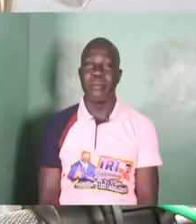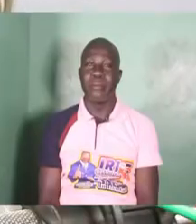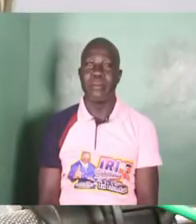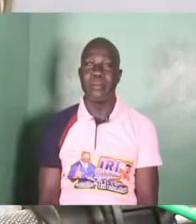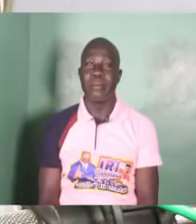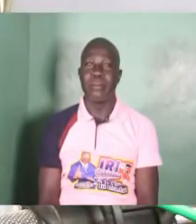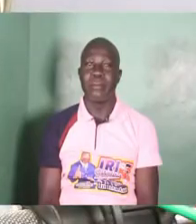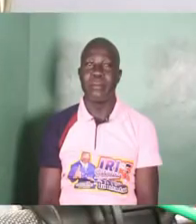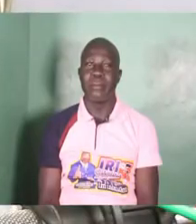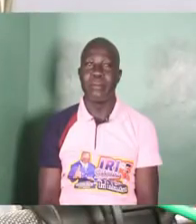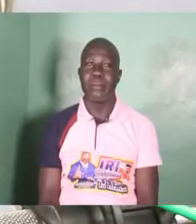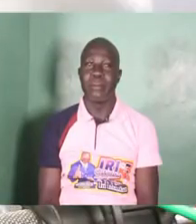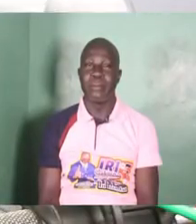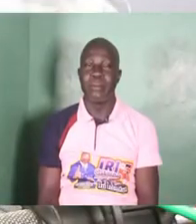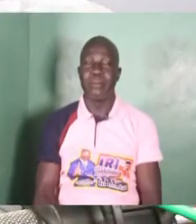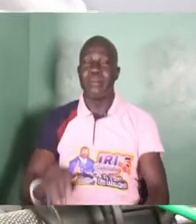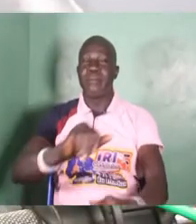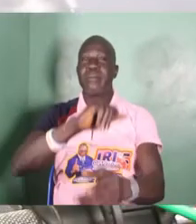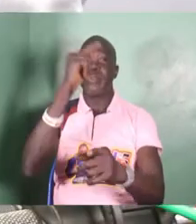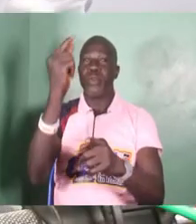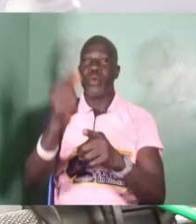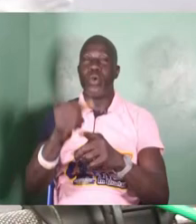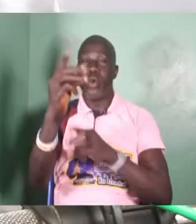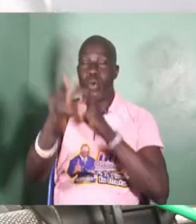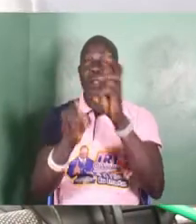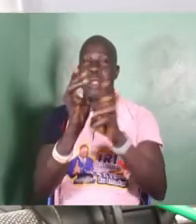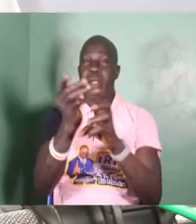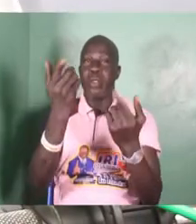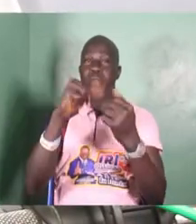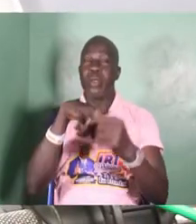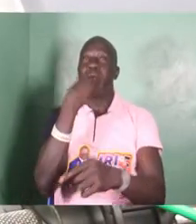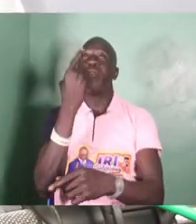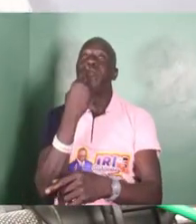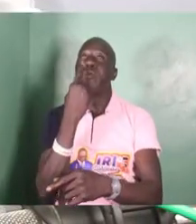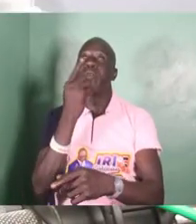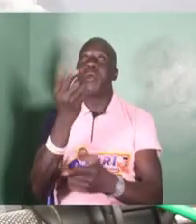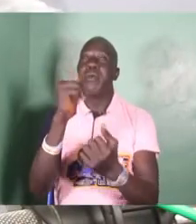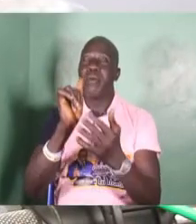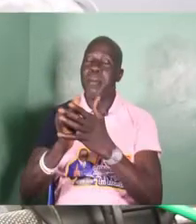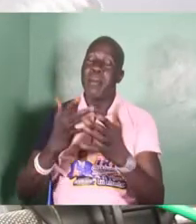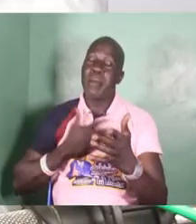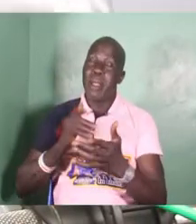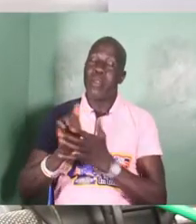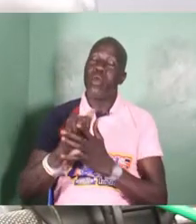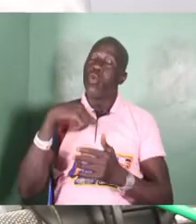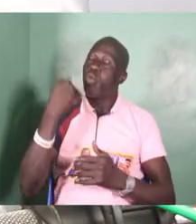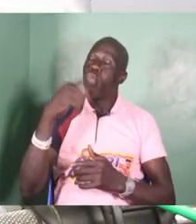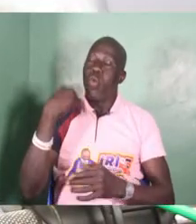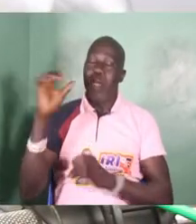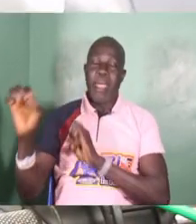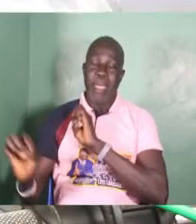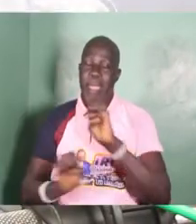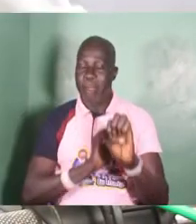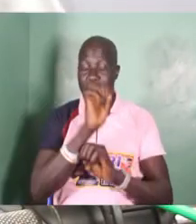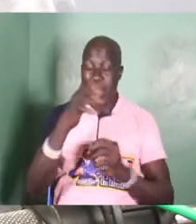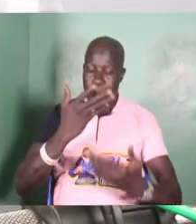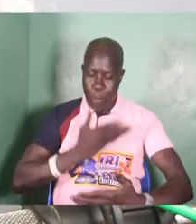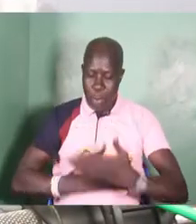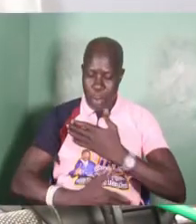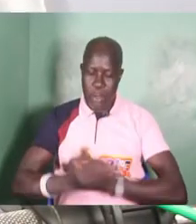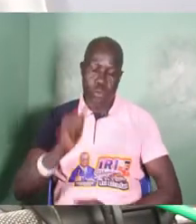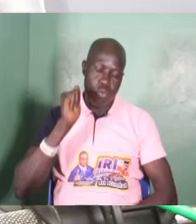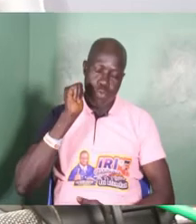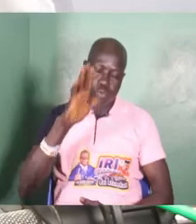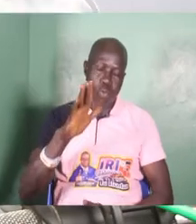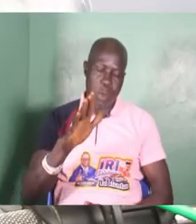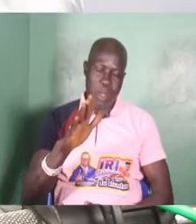Ọ̀rọ̀ àti àṣẹ tí ẹnu mi jáde. Word and authority come out from my mouth. Gbogbo ẹ̀ta bá bí nínú obìnrin. Whosoever that is